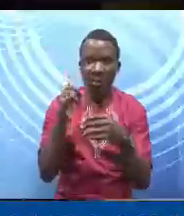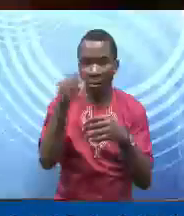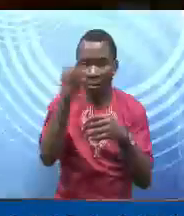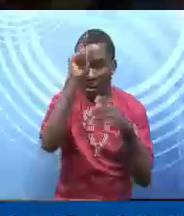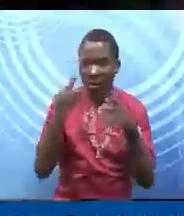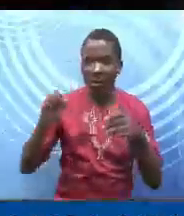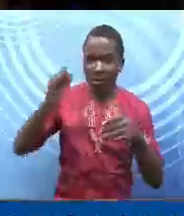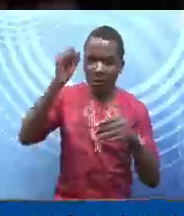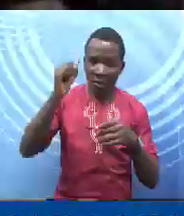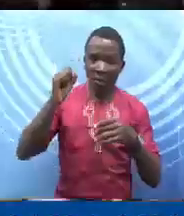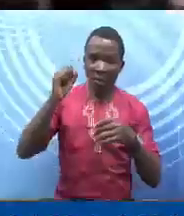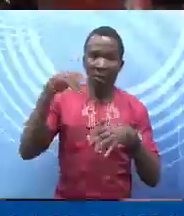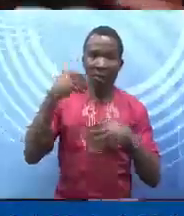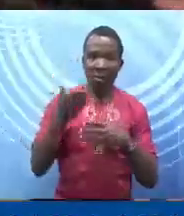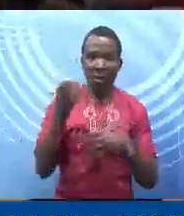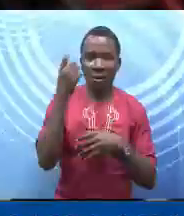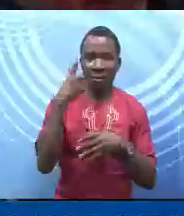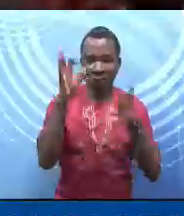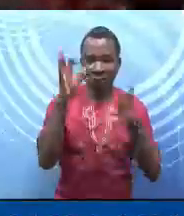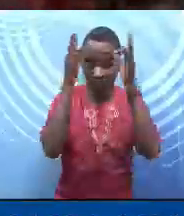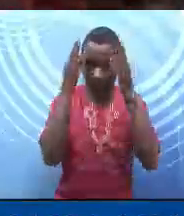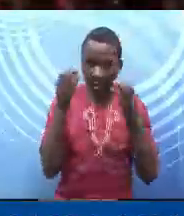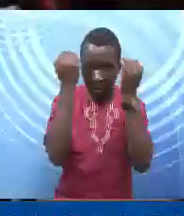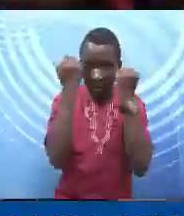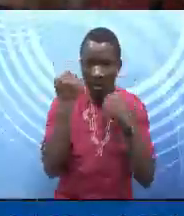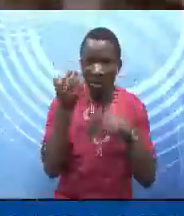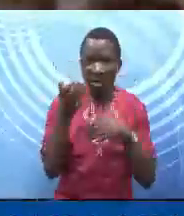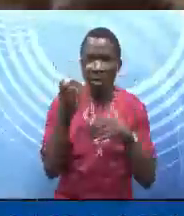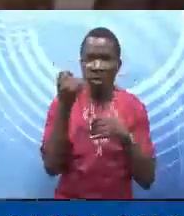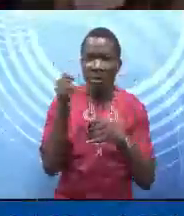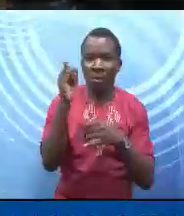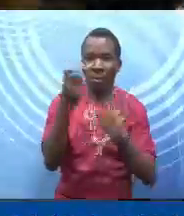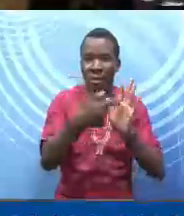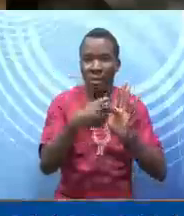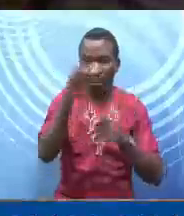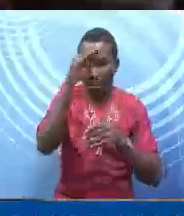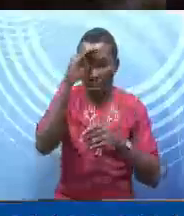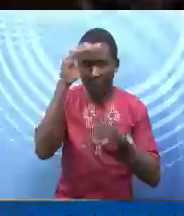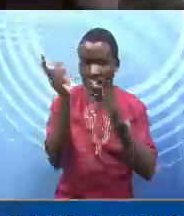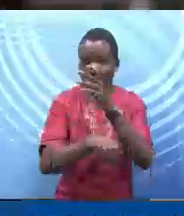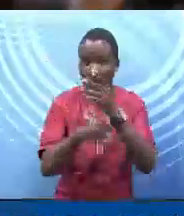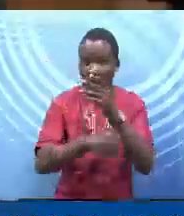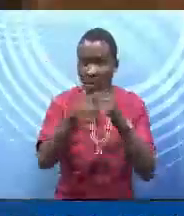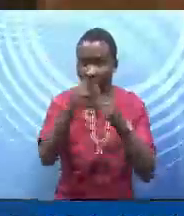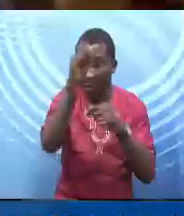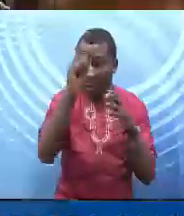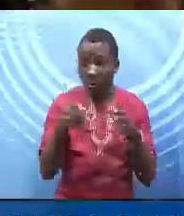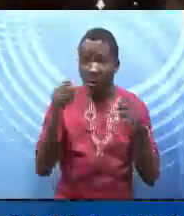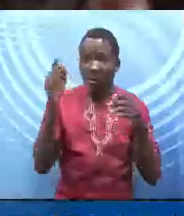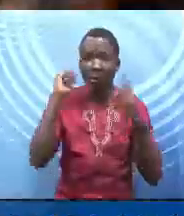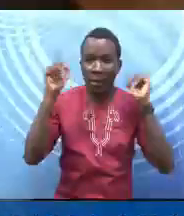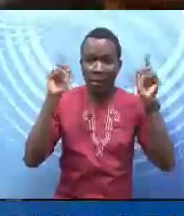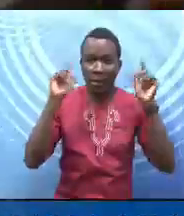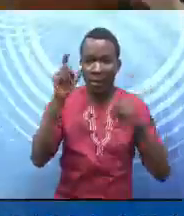yo kumva imyanzuro y'urukiko. Hari amashusho yagaragaye abapolisi bari gukubita inkoni abigaragambyaga. Umwe